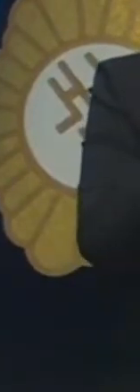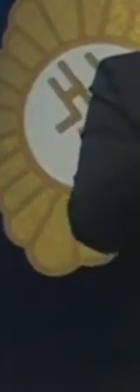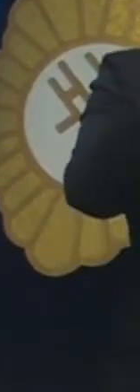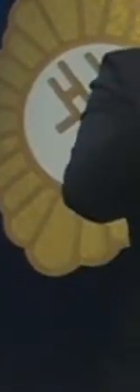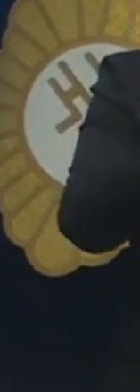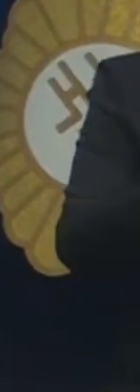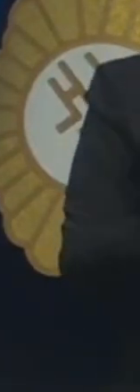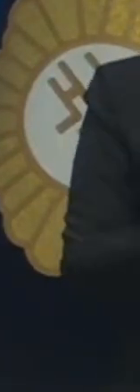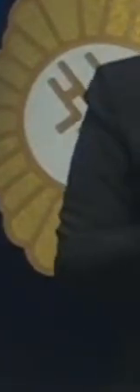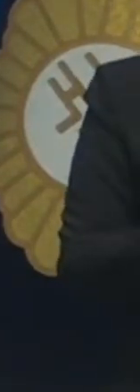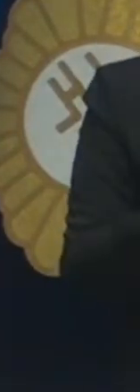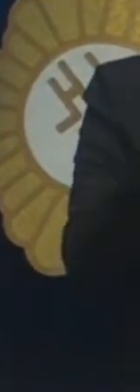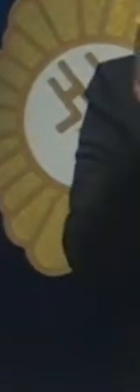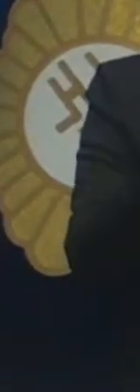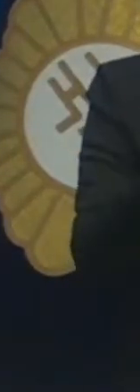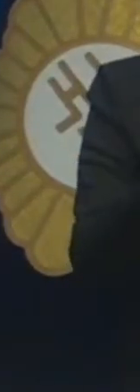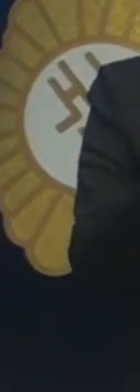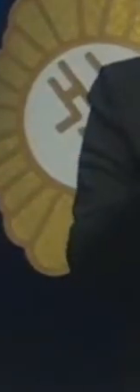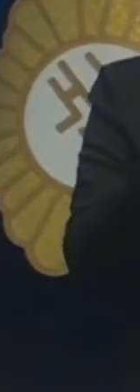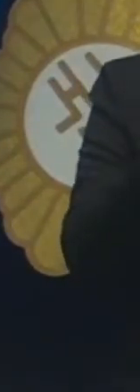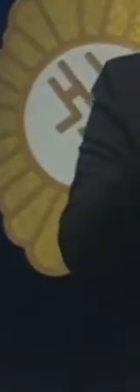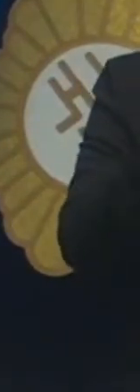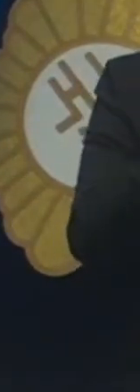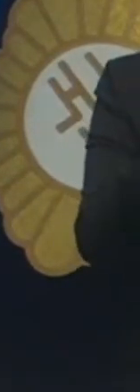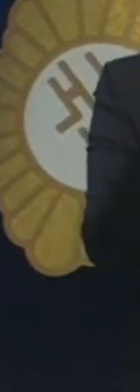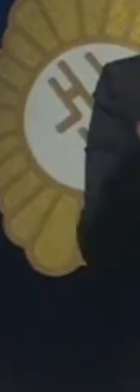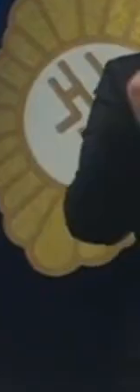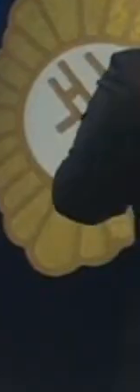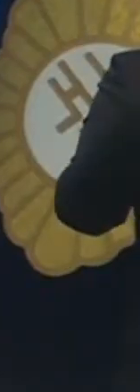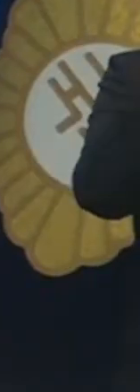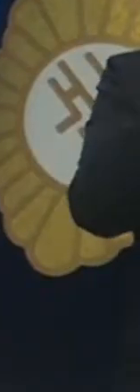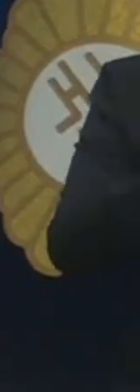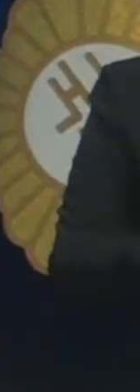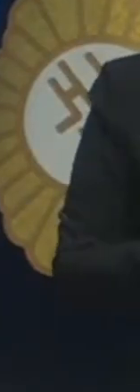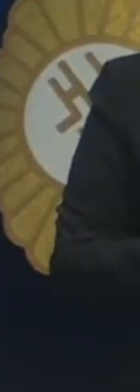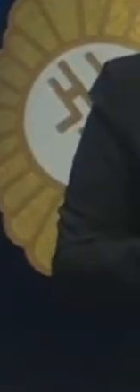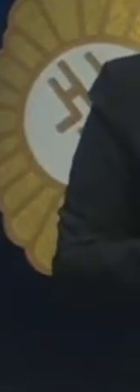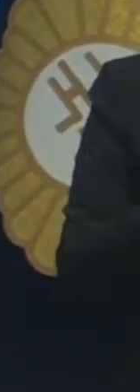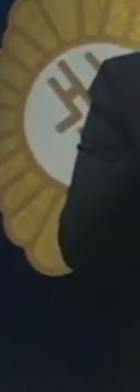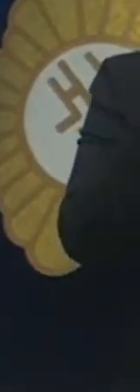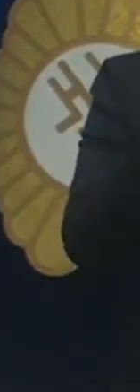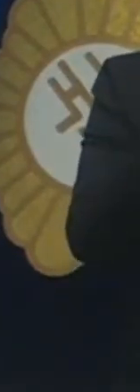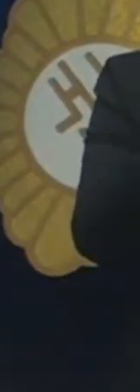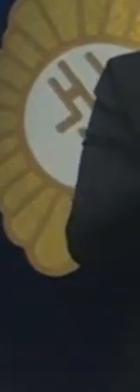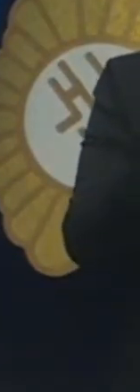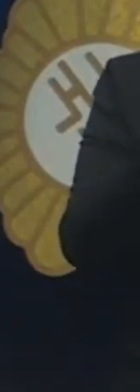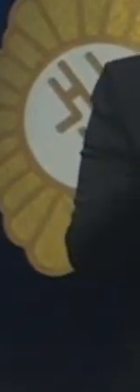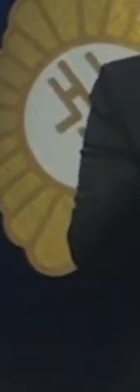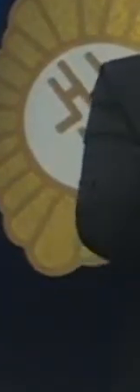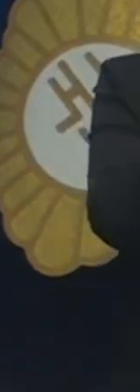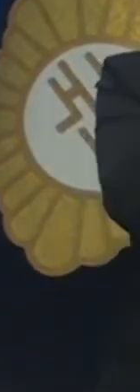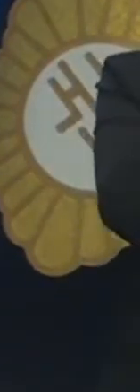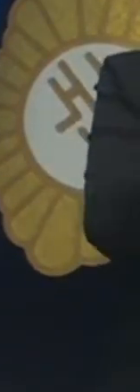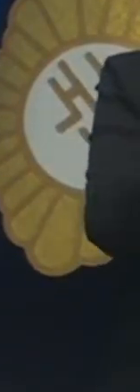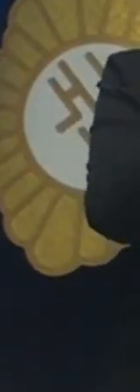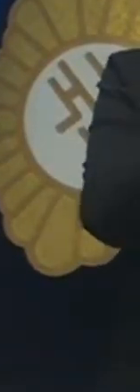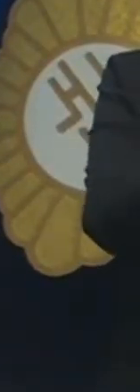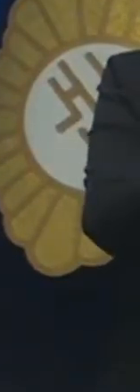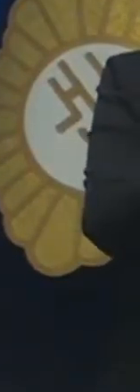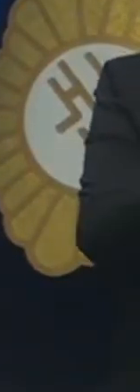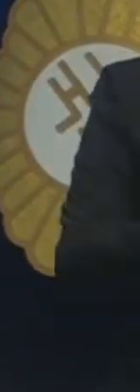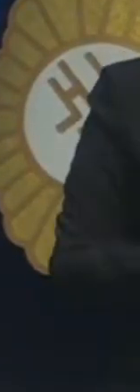홈플러스 마산점이 있습니다. 마산 해운구 주민들께도 홈플러스 사태는 매우 기묘한 문제가 될